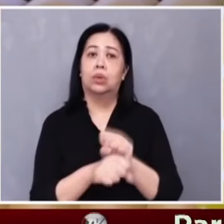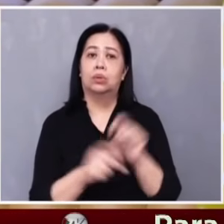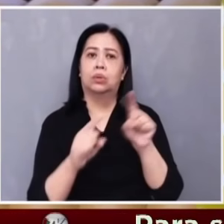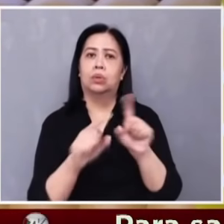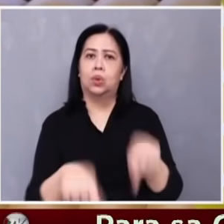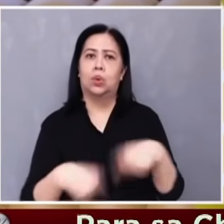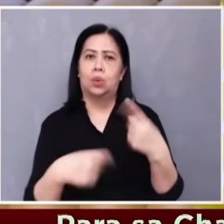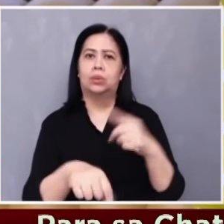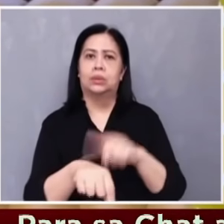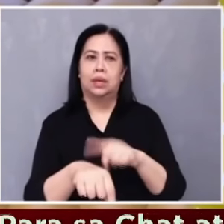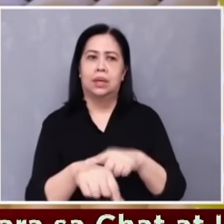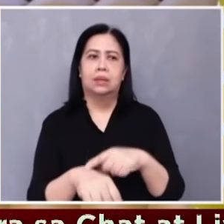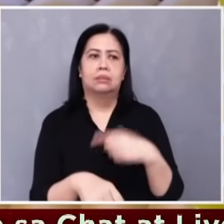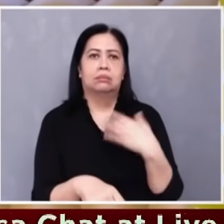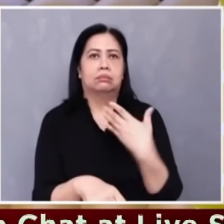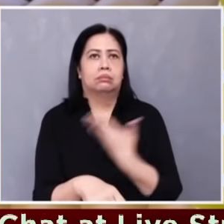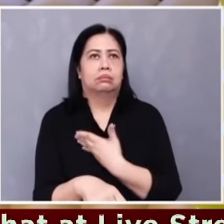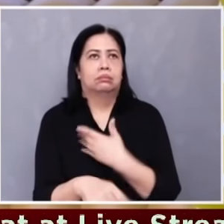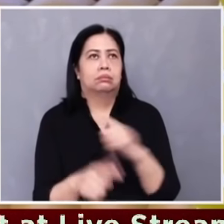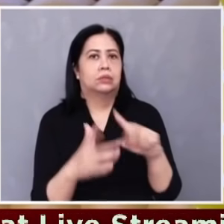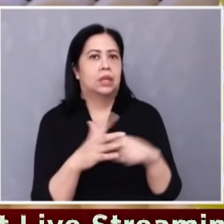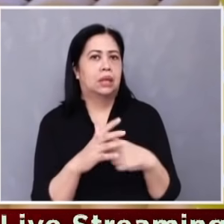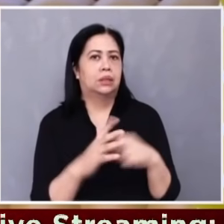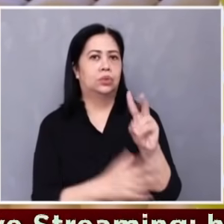we started in